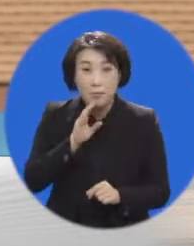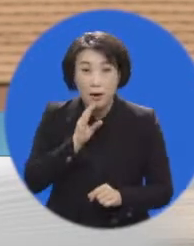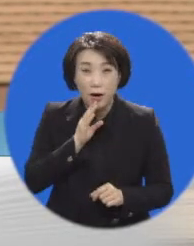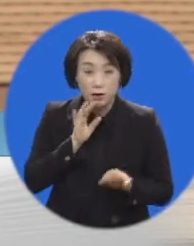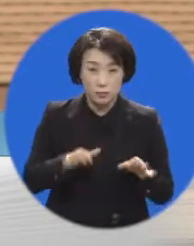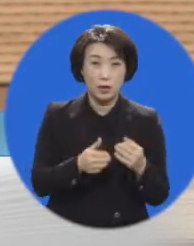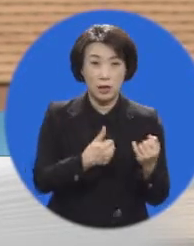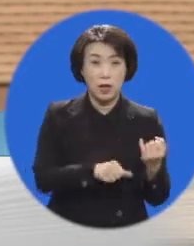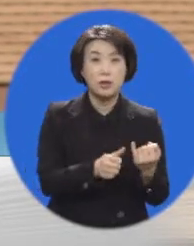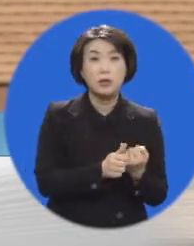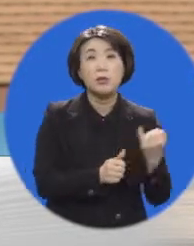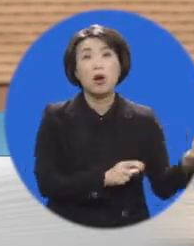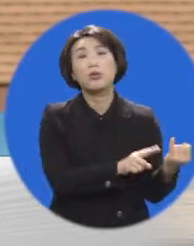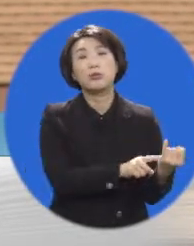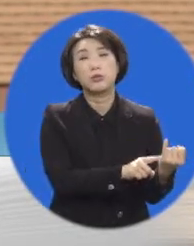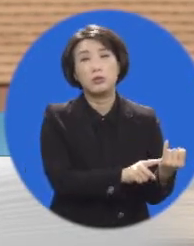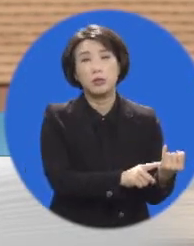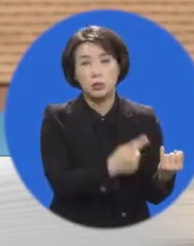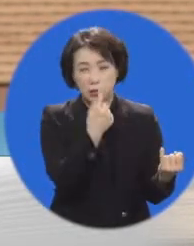그런 선입감을 좀 버리고,